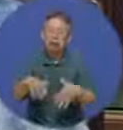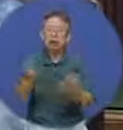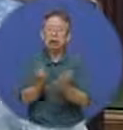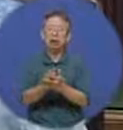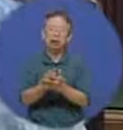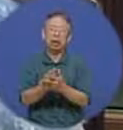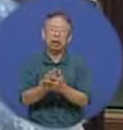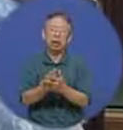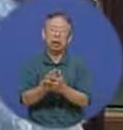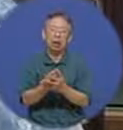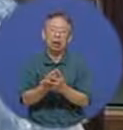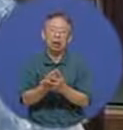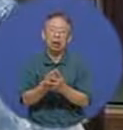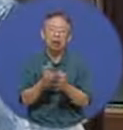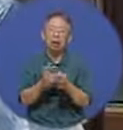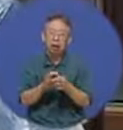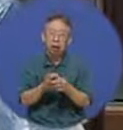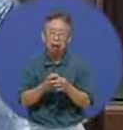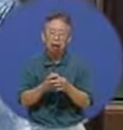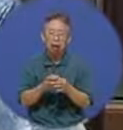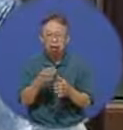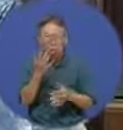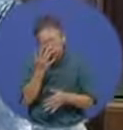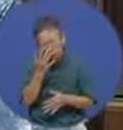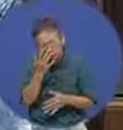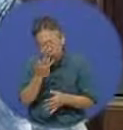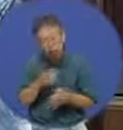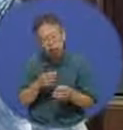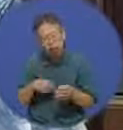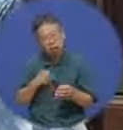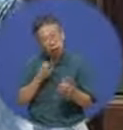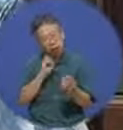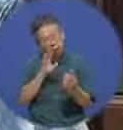ーチャル空間が入るから、そういうことが分からなくなって